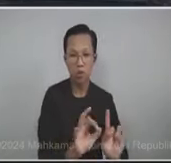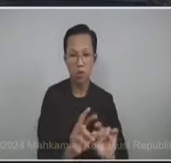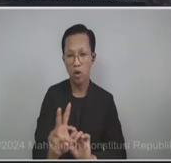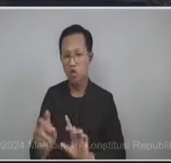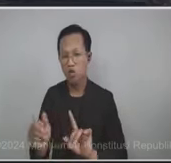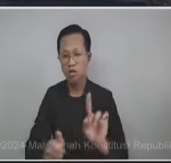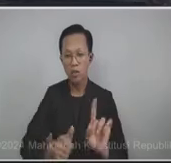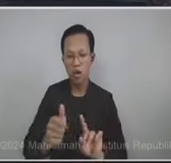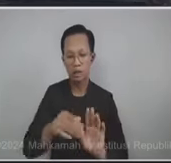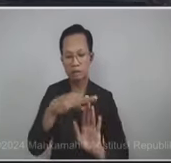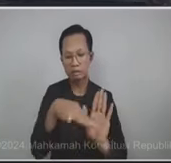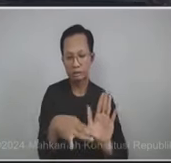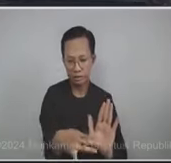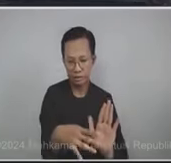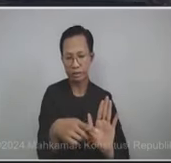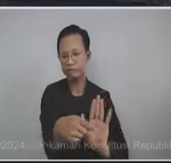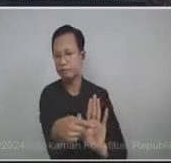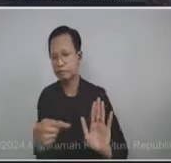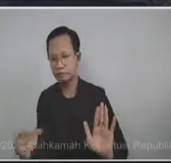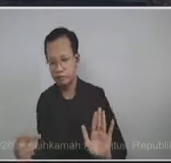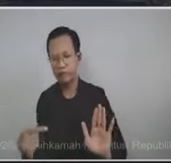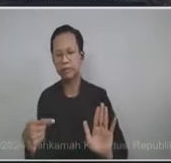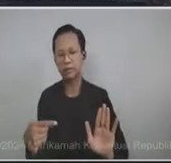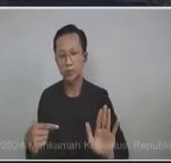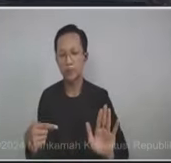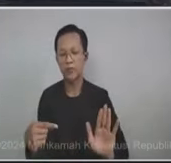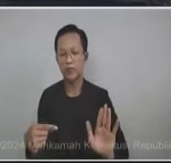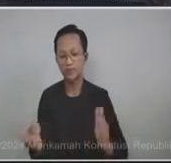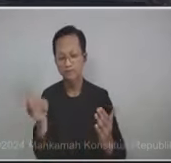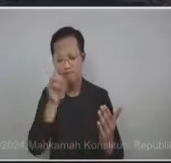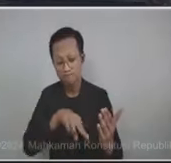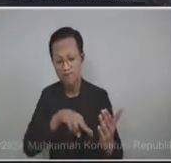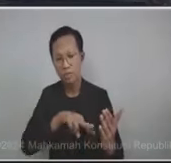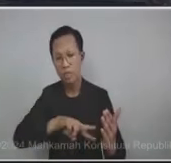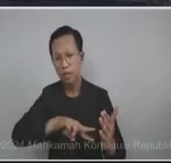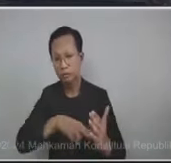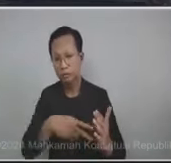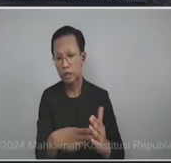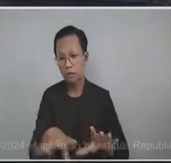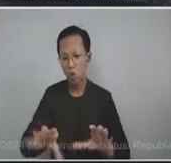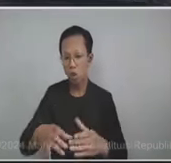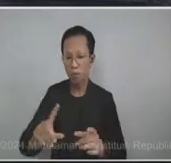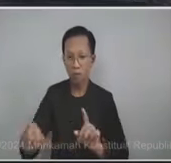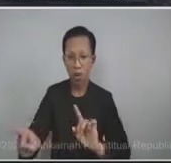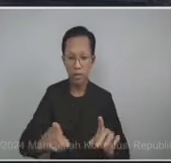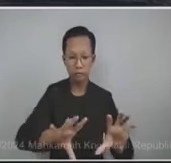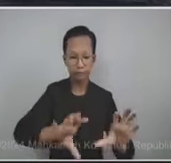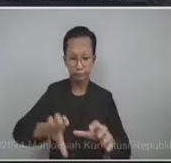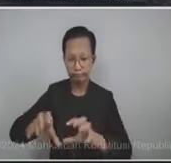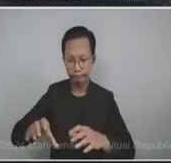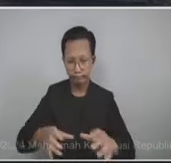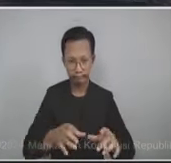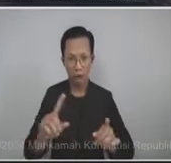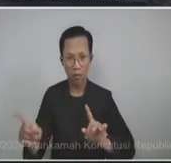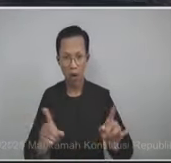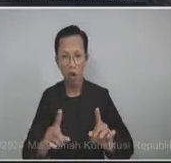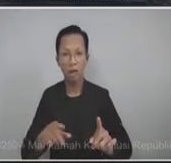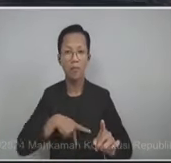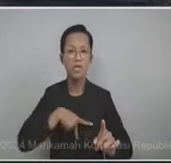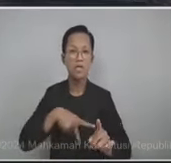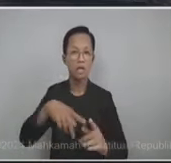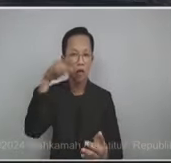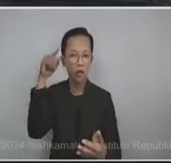inkonstitusional secara bersyarat sepanjang tidak dimaknai partai politik atau gabungan partai politik peserta pemilu dapat mendaftarkan Pasangan